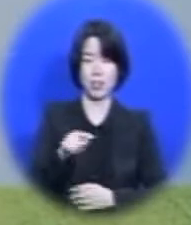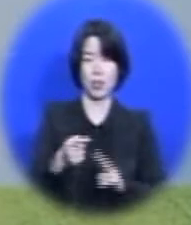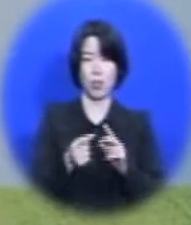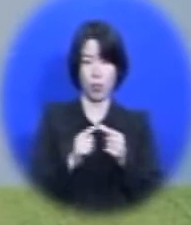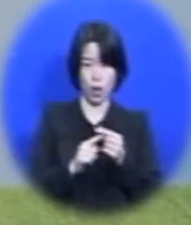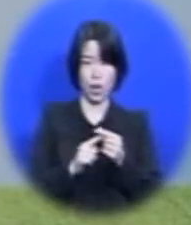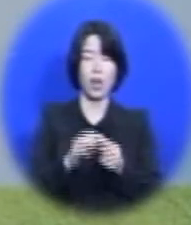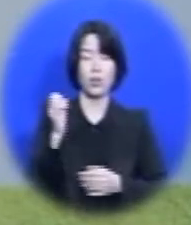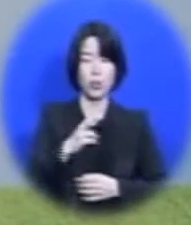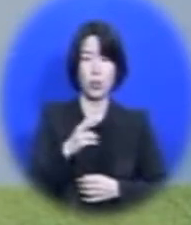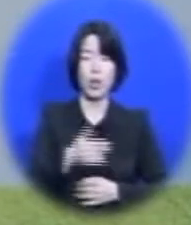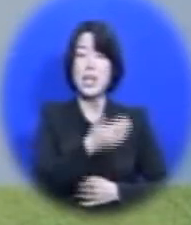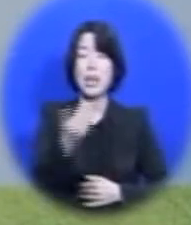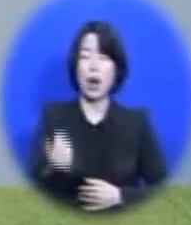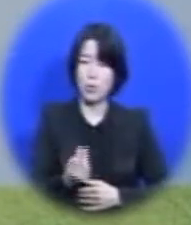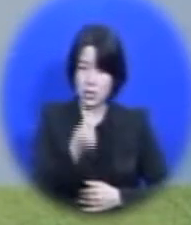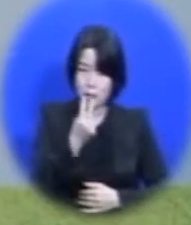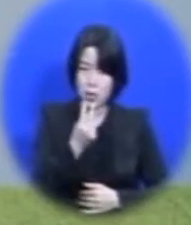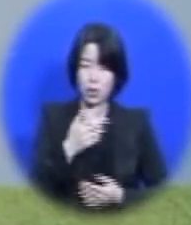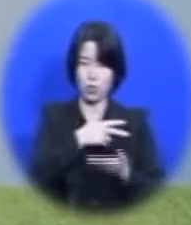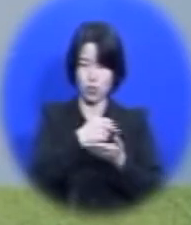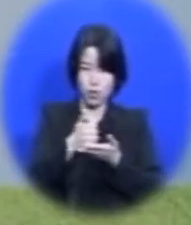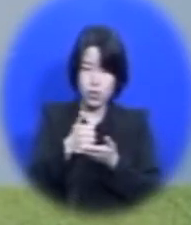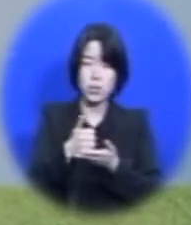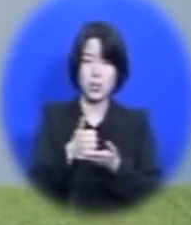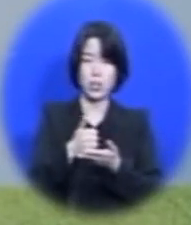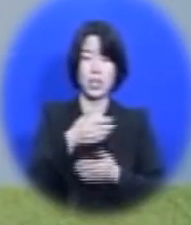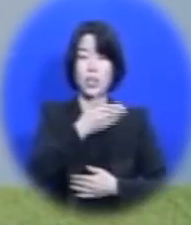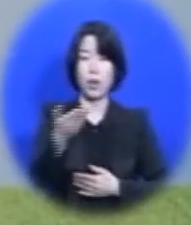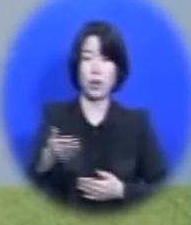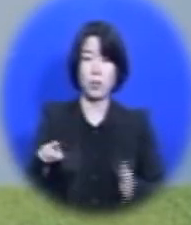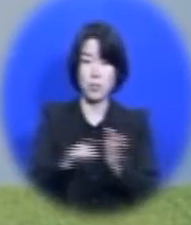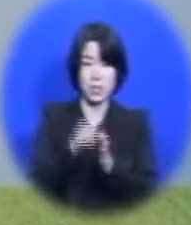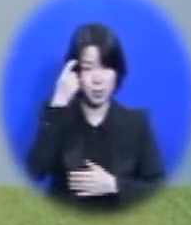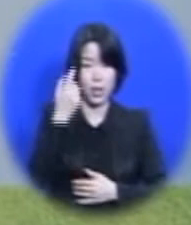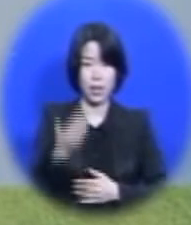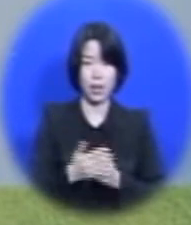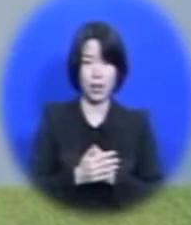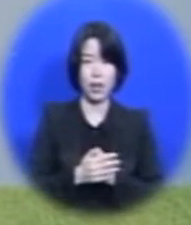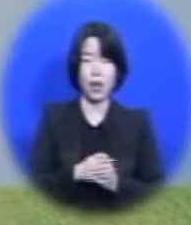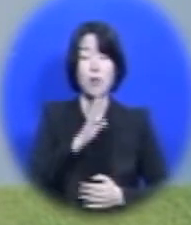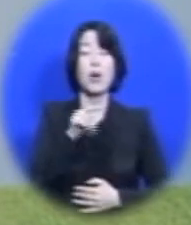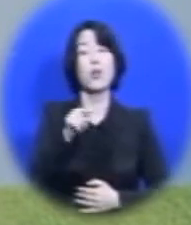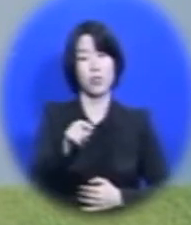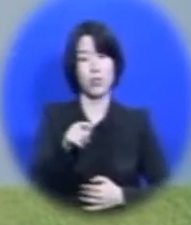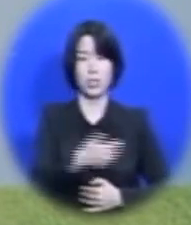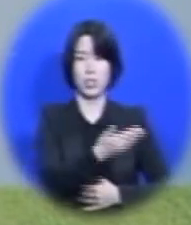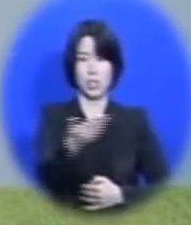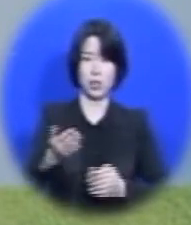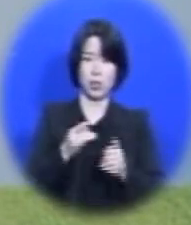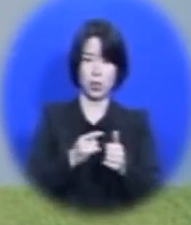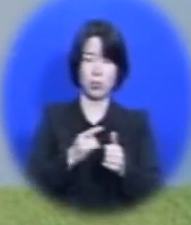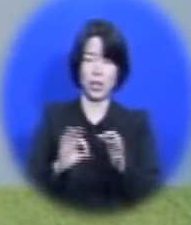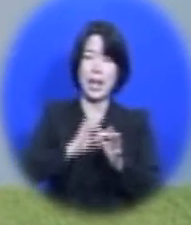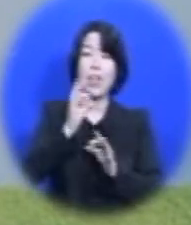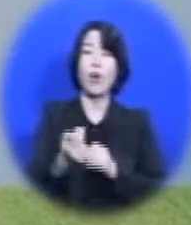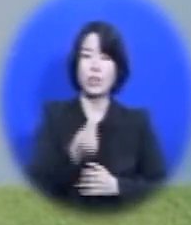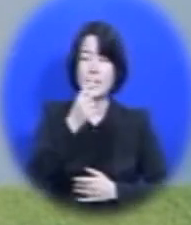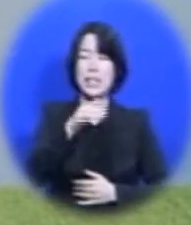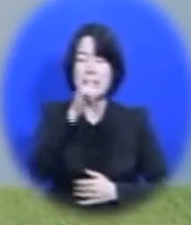또 여러분의 생명이시고 여러분의 주님이신 것을 여러분은 믿으십니까? 바로 그것이 여러분에게 영생이